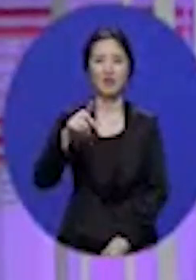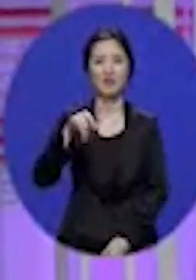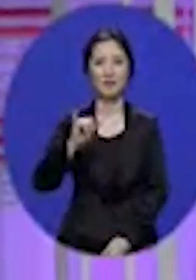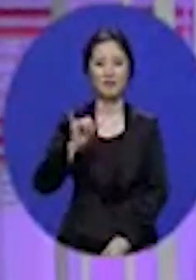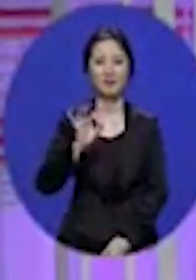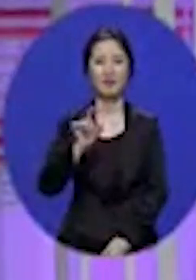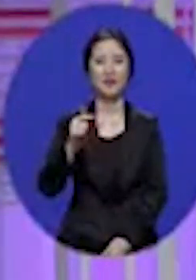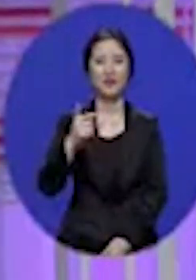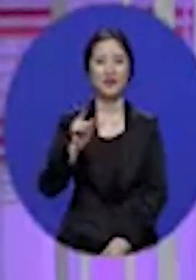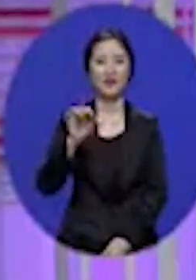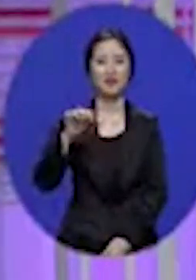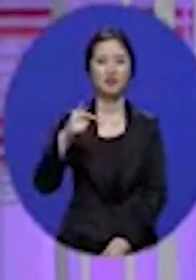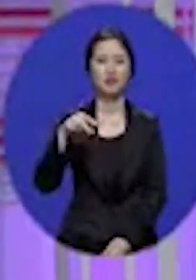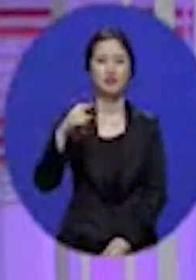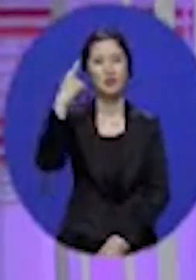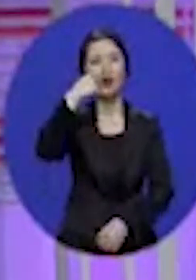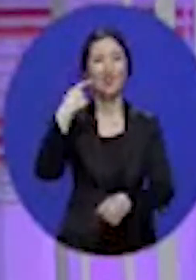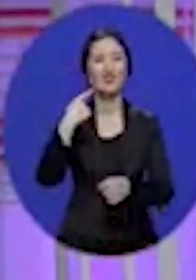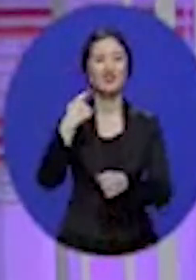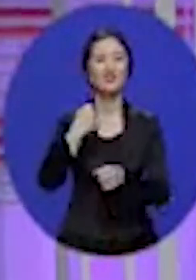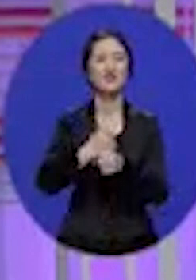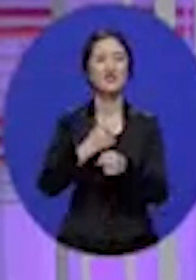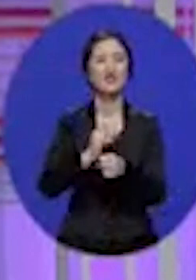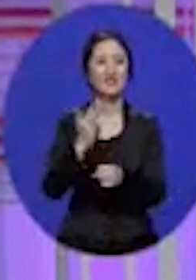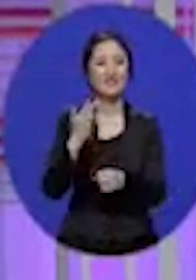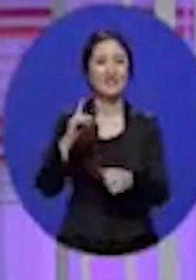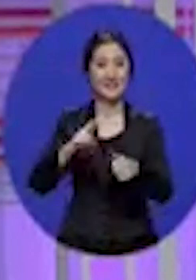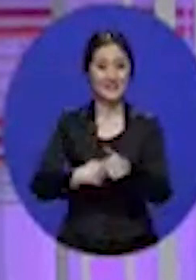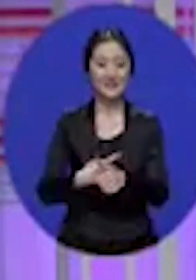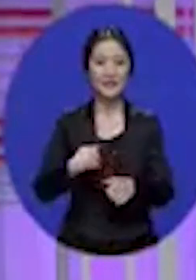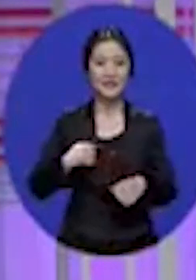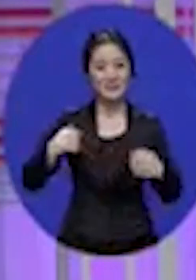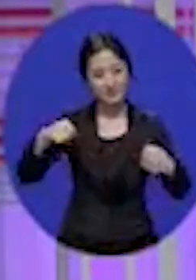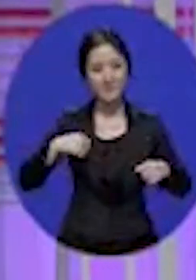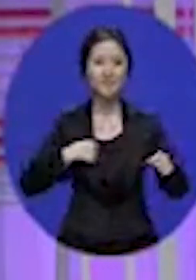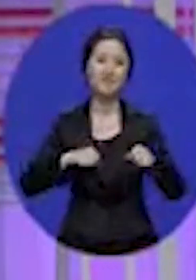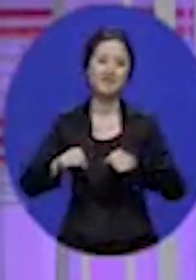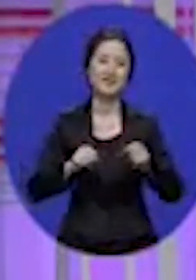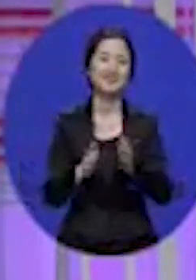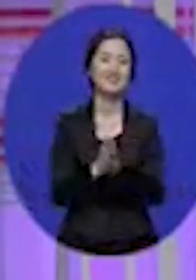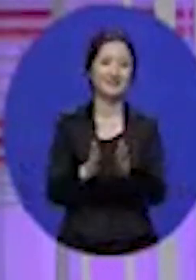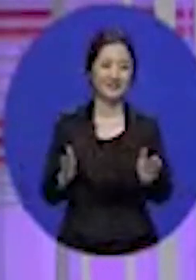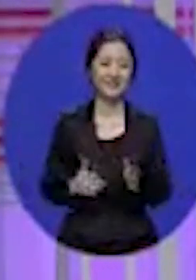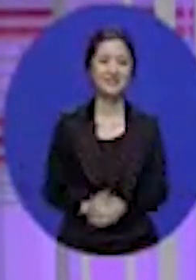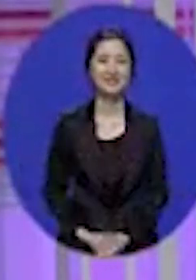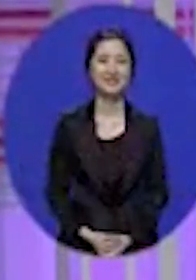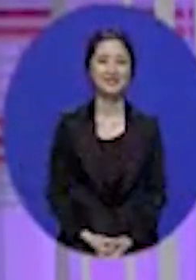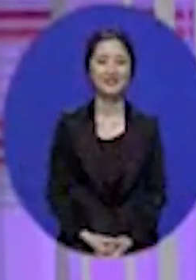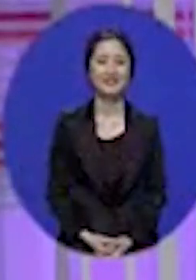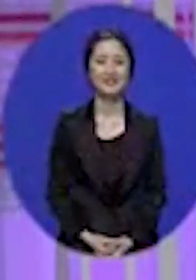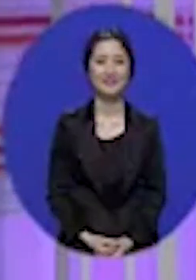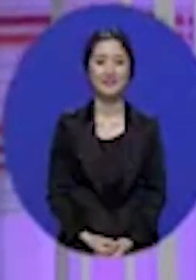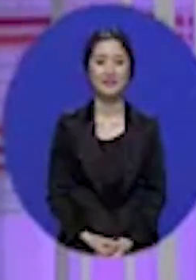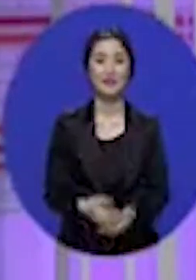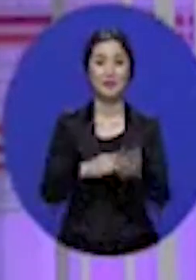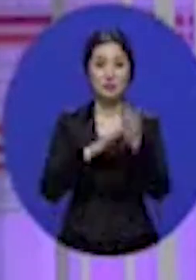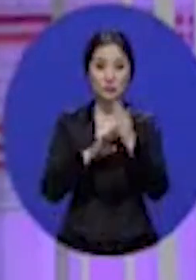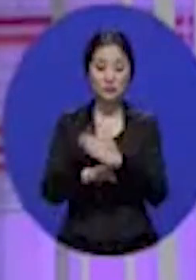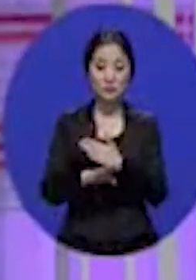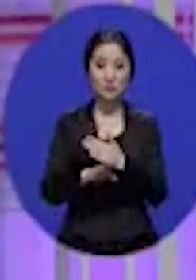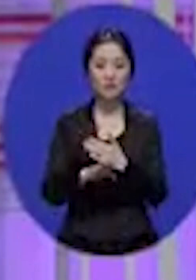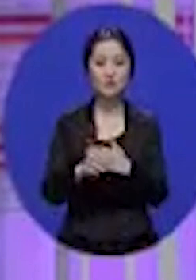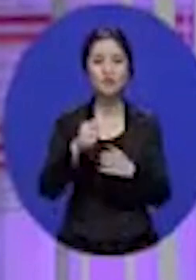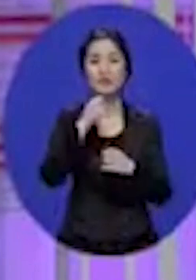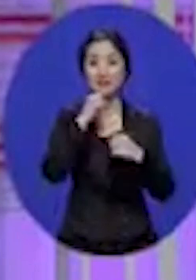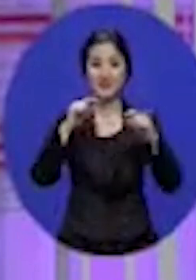예능 아나운서로 제가 자리매김하는 그런 시초가 된 그런 방송이었었습니다. 그 다음에 이제 설이 됐는데 이